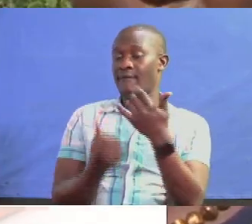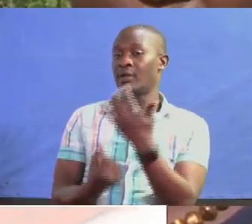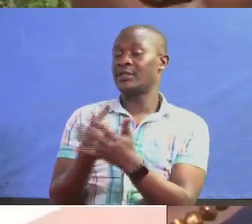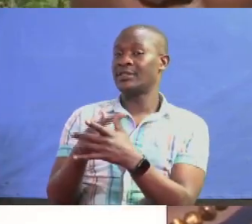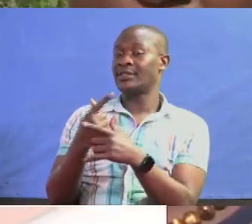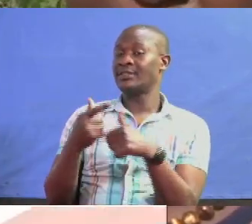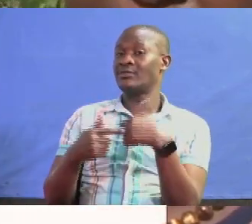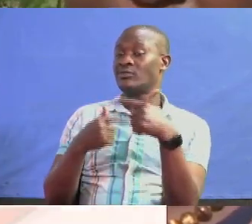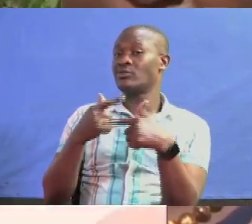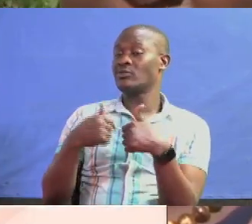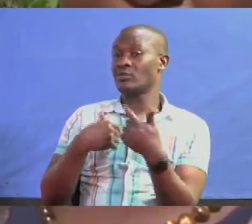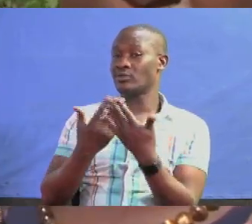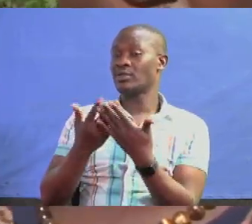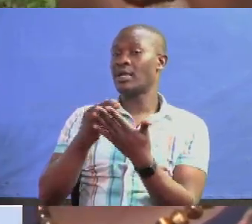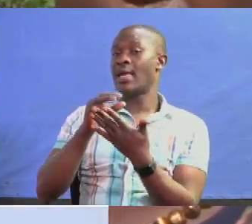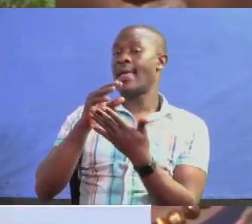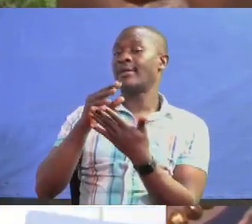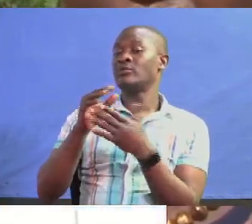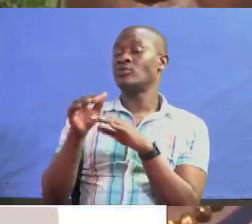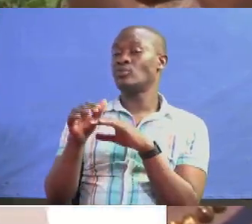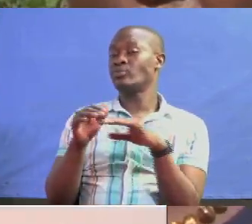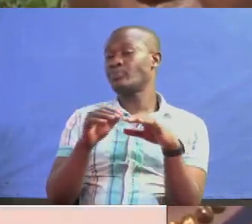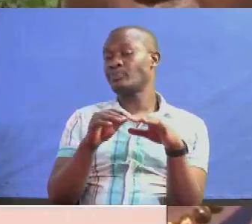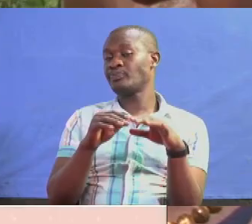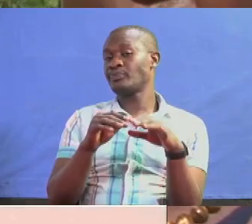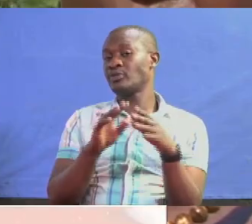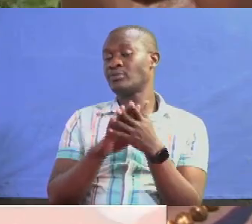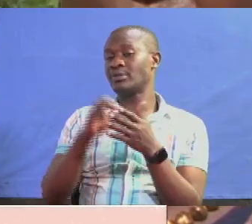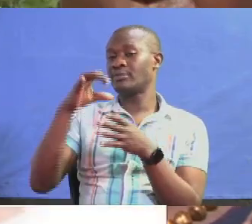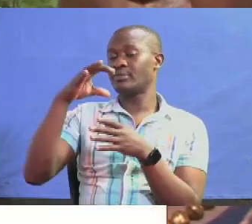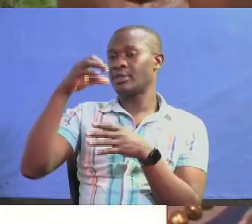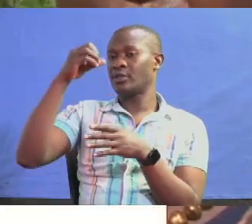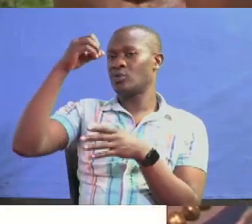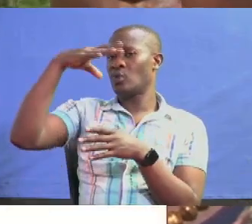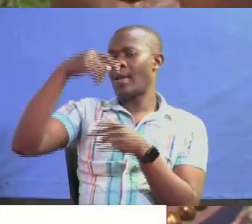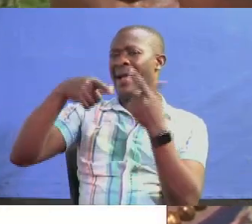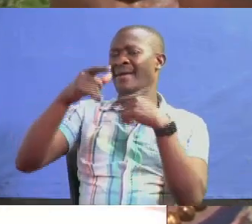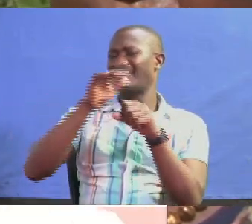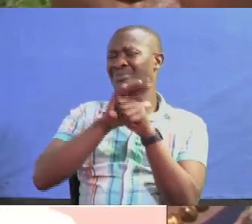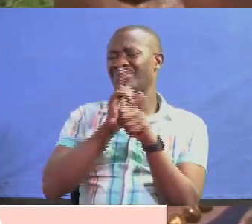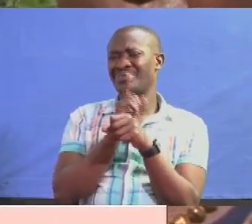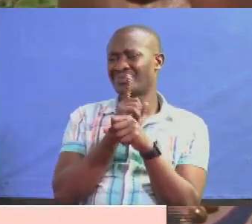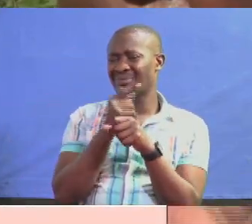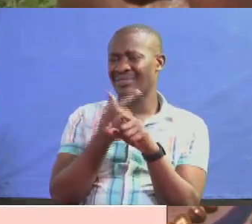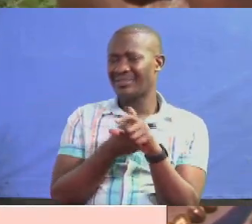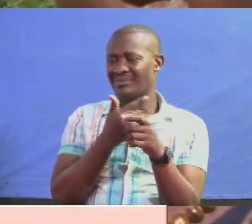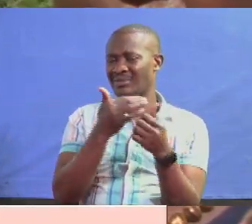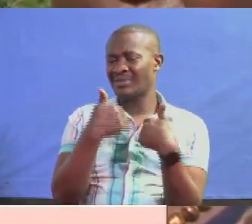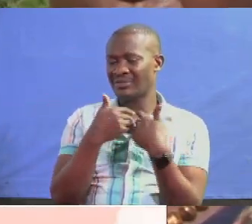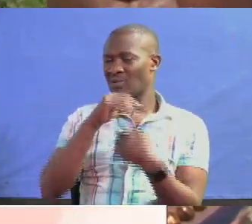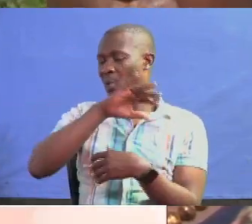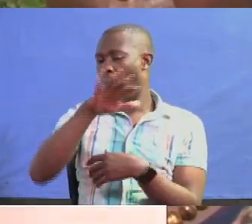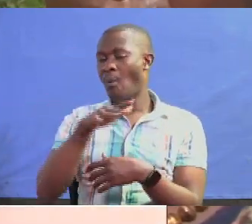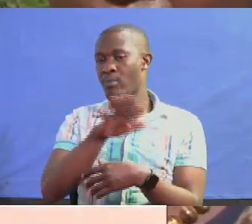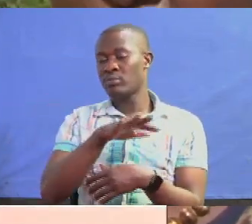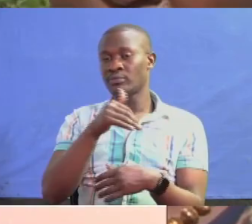alafu tunaenda April tena kusongesha, lakini njua inakuja kutupiga sana July, August. So wakati ni huu watu wa upande hii yote,